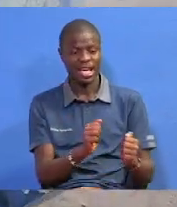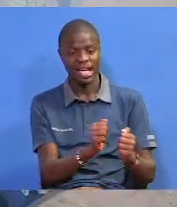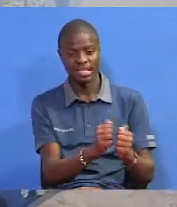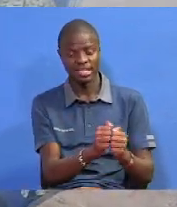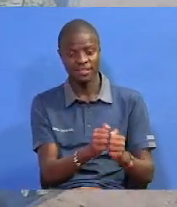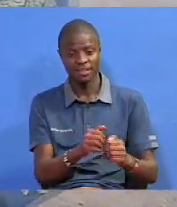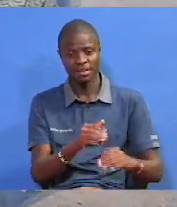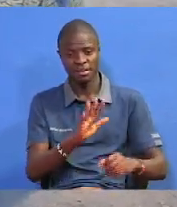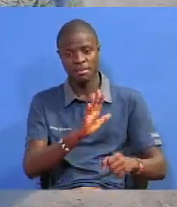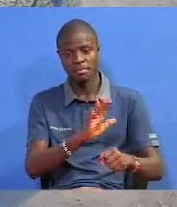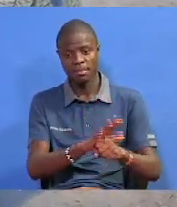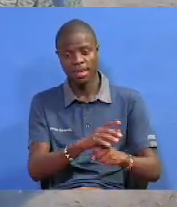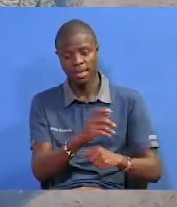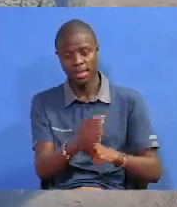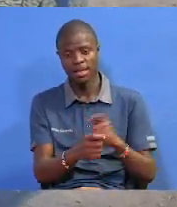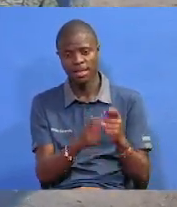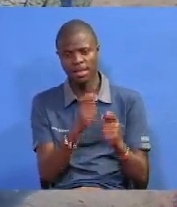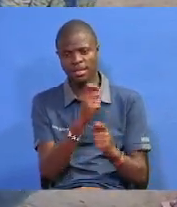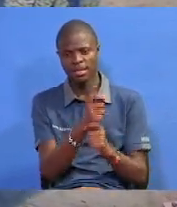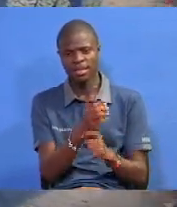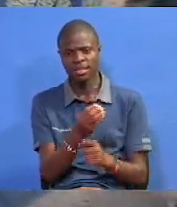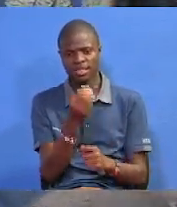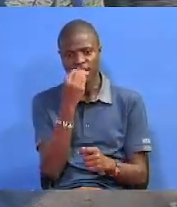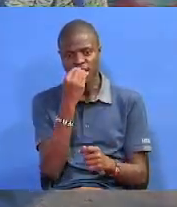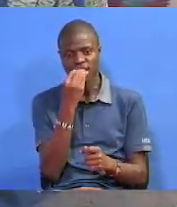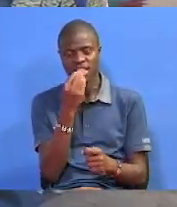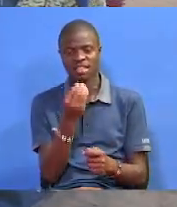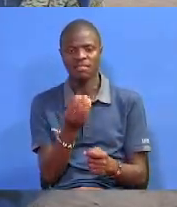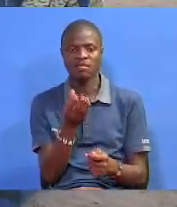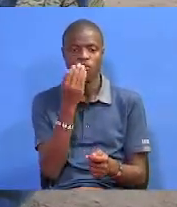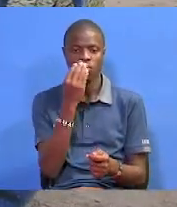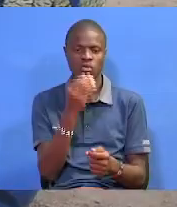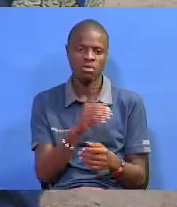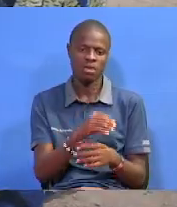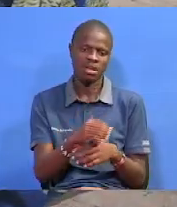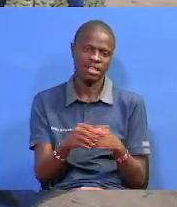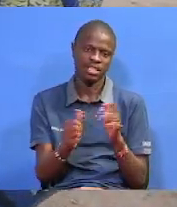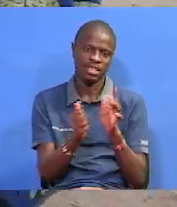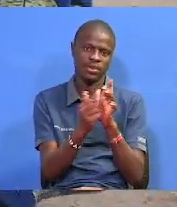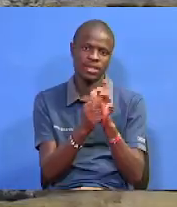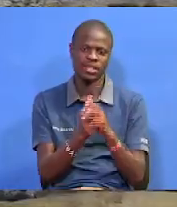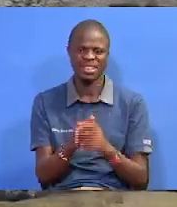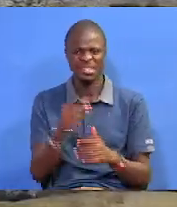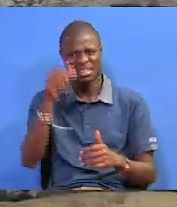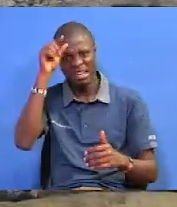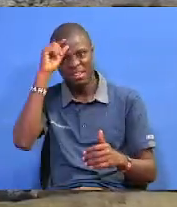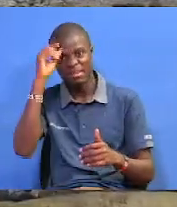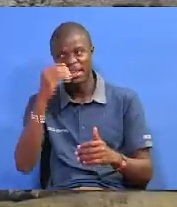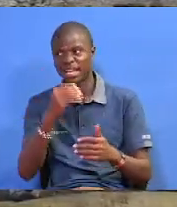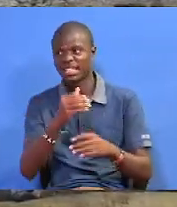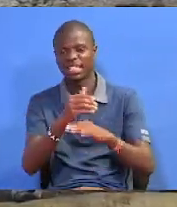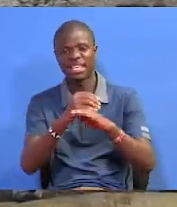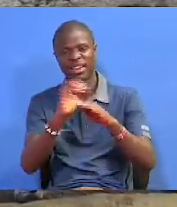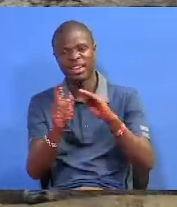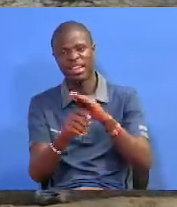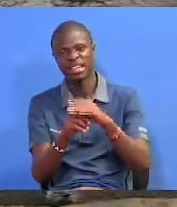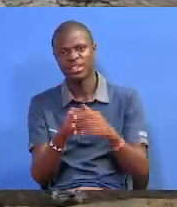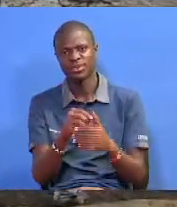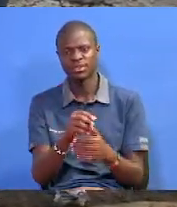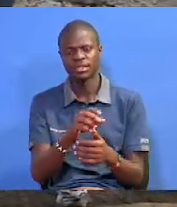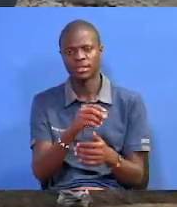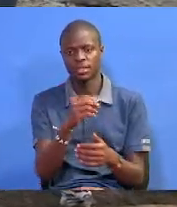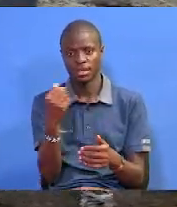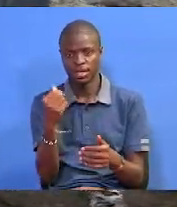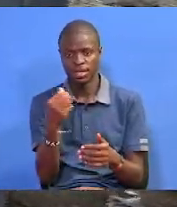chini gharama ya maisha haswa bei ya vyakula. Rais anasema kuwa serikali yake imeshusha bei ya mbolea na pia